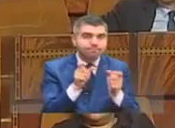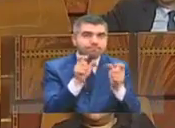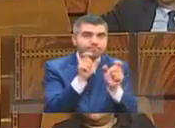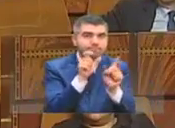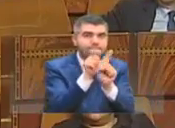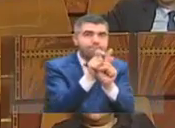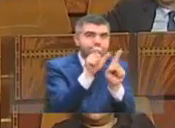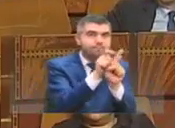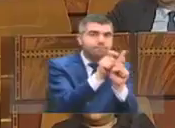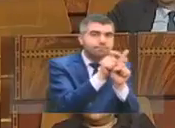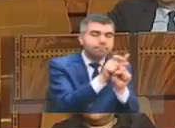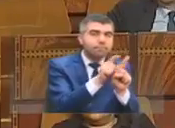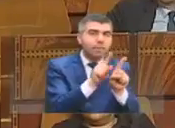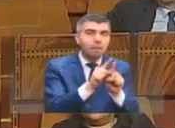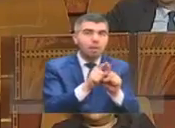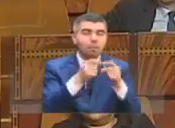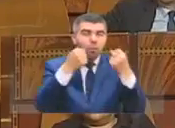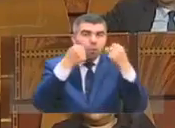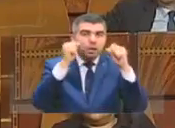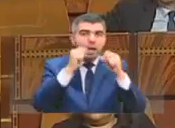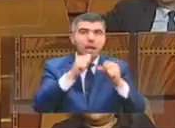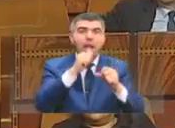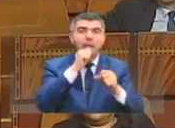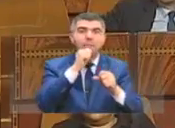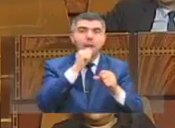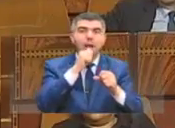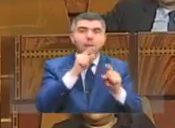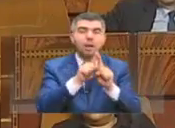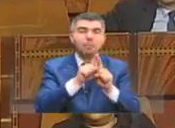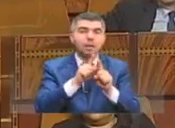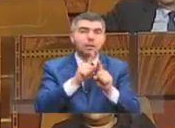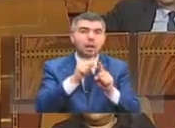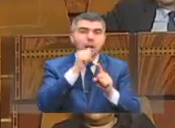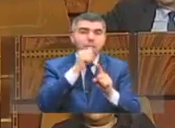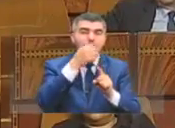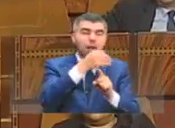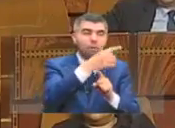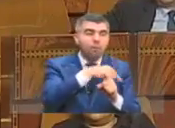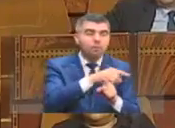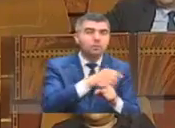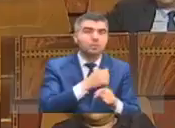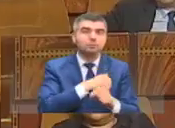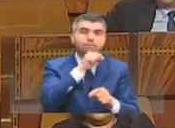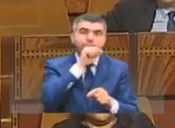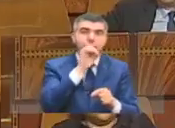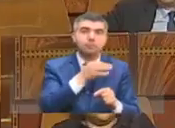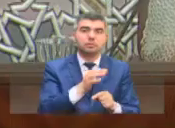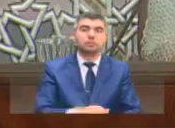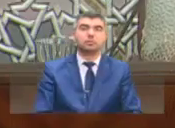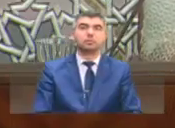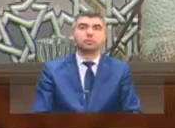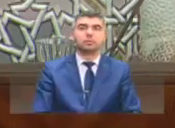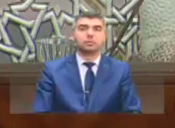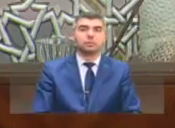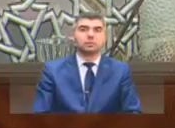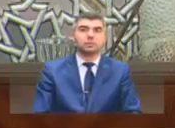خارجين تحتجوا لطلب الماء الصالح للشرب، راه خايبة تسمع لنا برا. اللهم إني قد بلغت. شكرا سيد الرئيسة. شكرا سيد